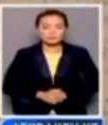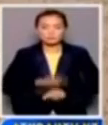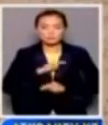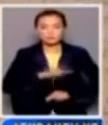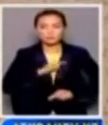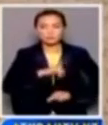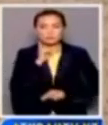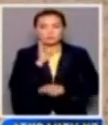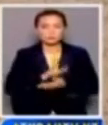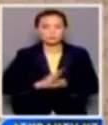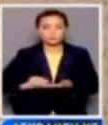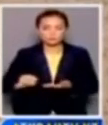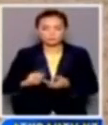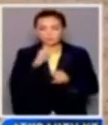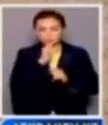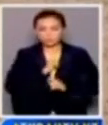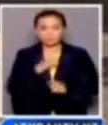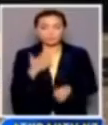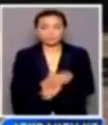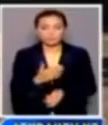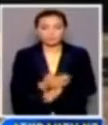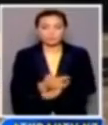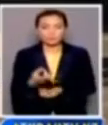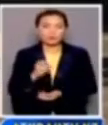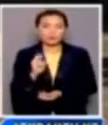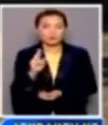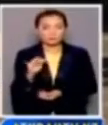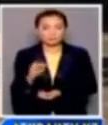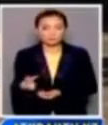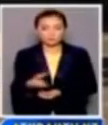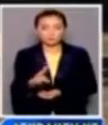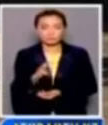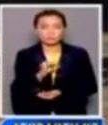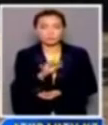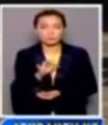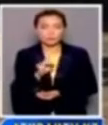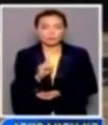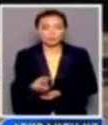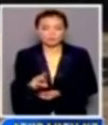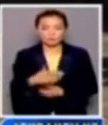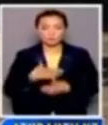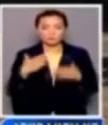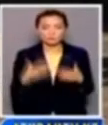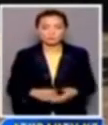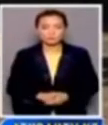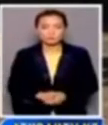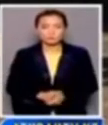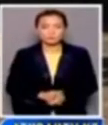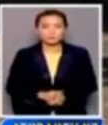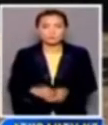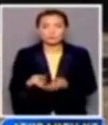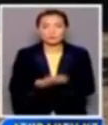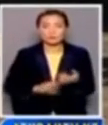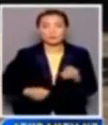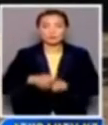еңбегімізді, жастардың еңбегін бағалап осындай марапат ұйымдастырып жатқан аудан әкімшілігіне және де Нұр Отан партиясына үлкен алғысымызды білдіреміз. Енді бұдан былай